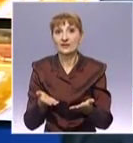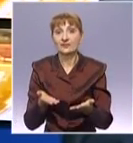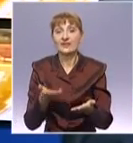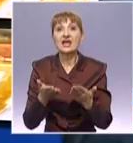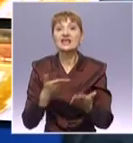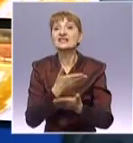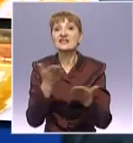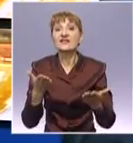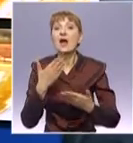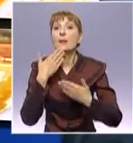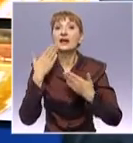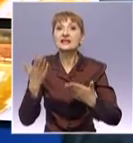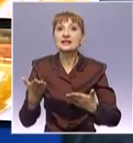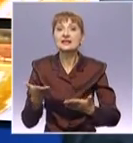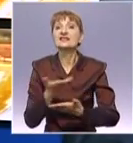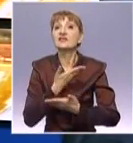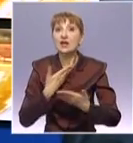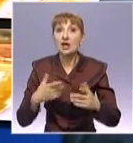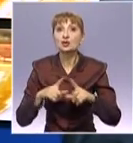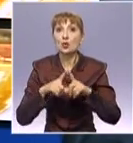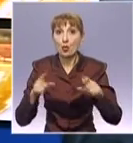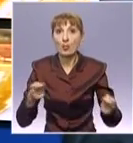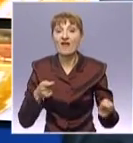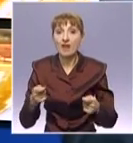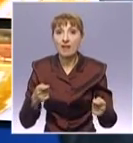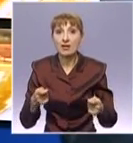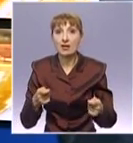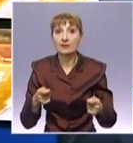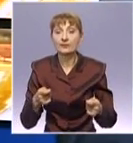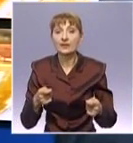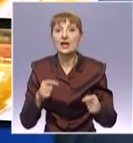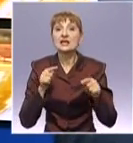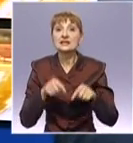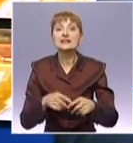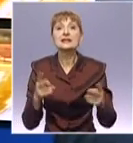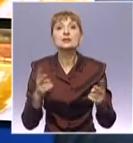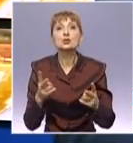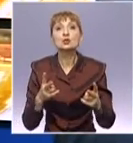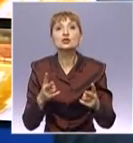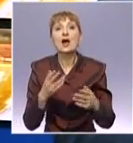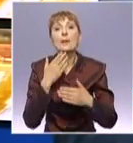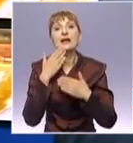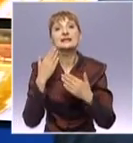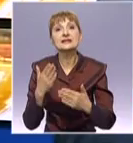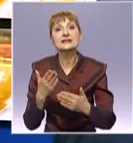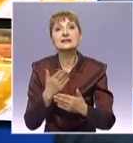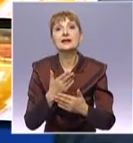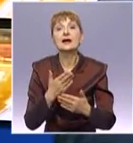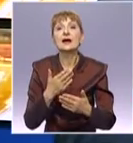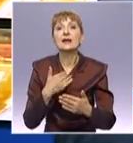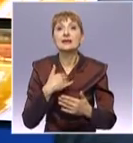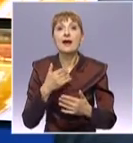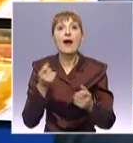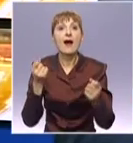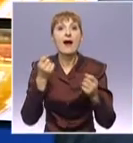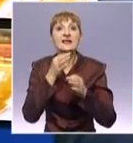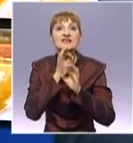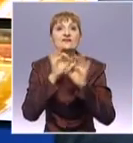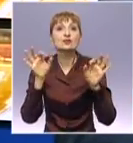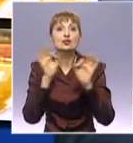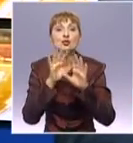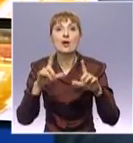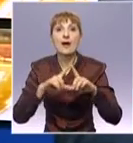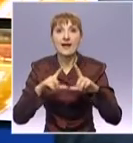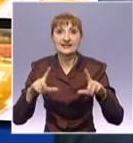вы обратитесь в наш адрес, то здесь нужно будет уже обратиться, если вы позволите, я озвучу телефоны нашего